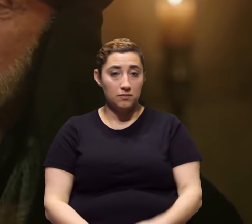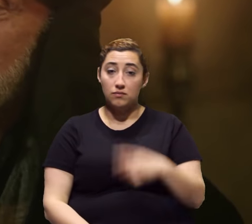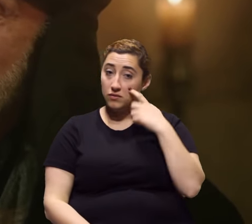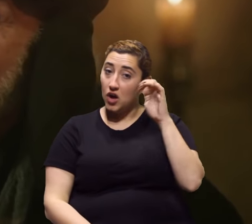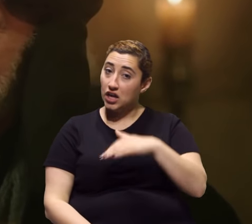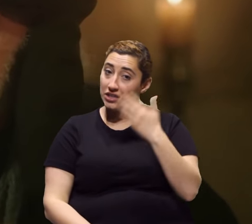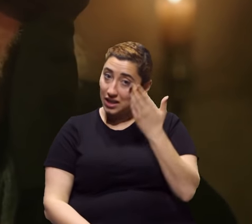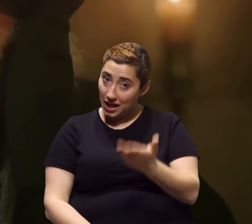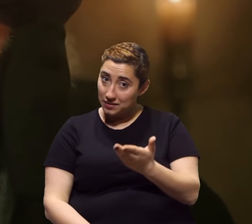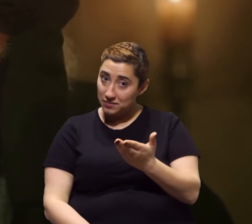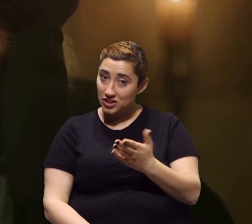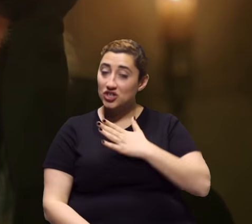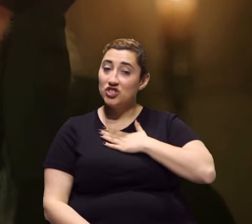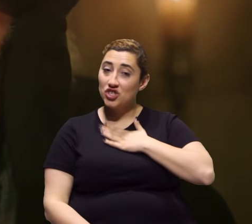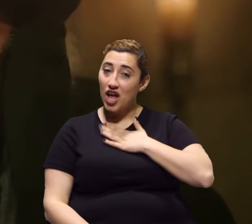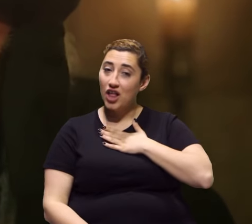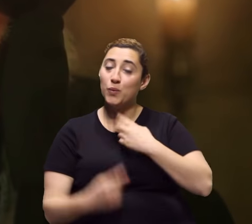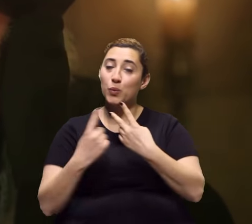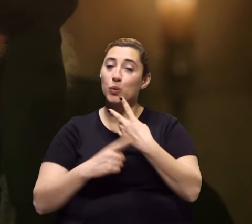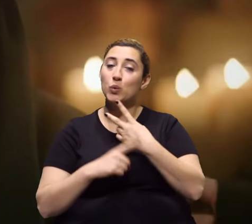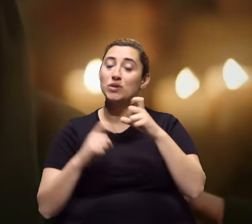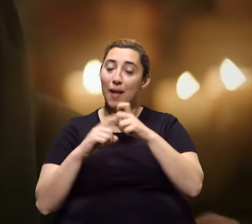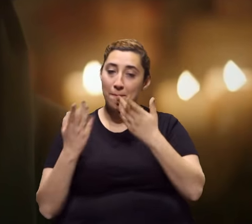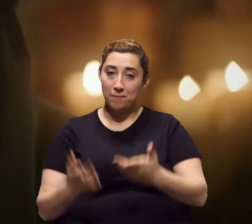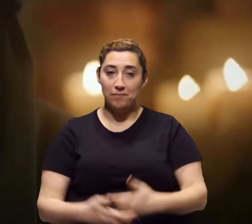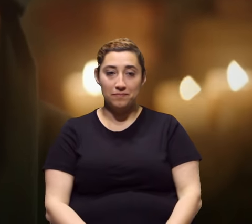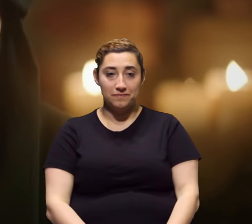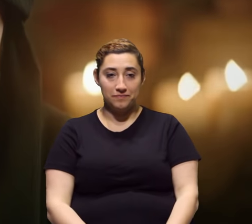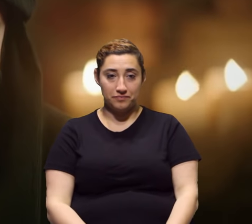Hoş gelmişsen can Yunus Emrem.